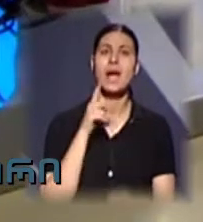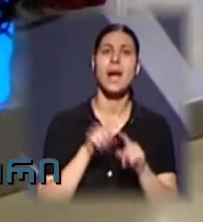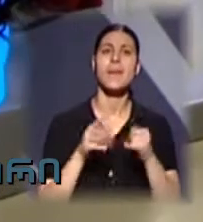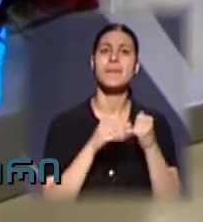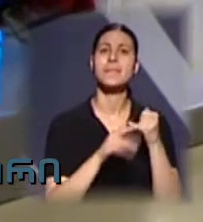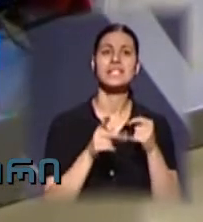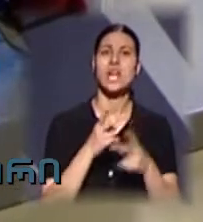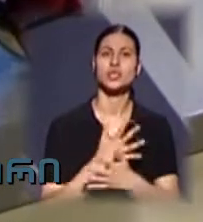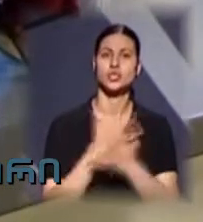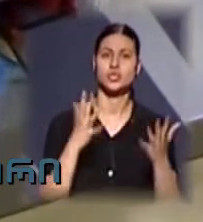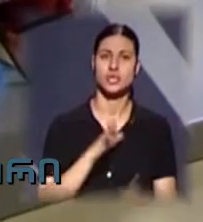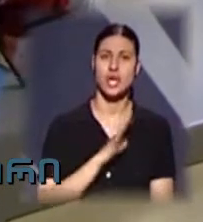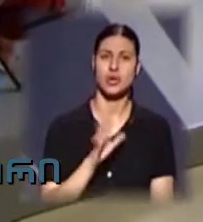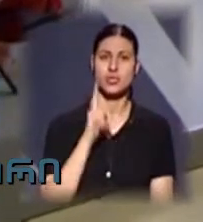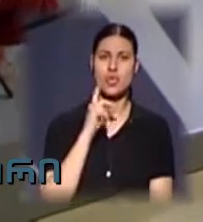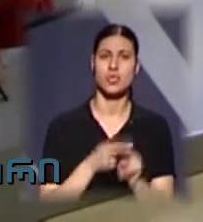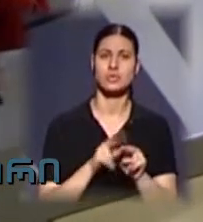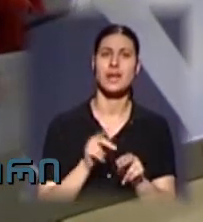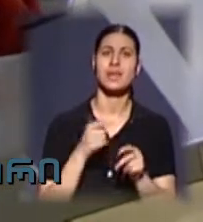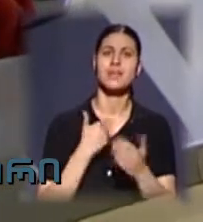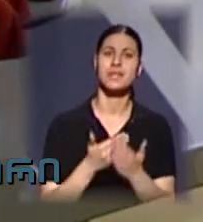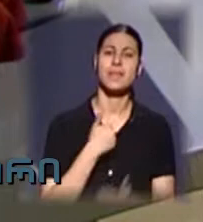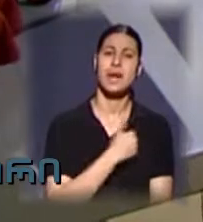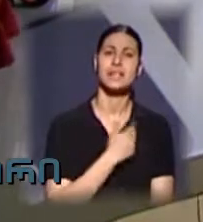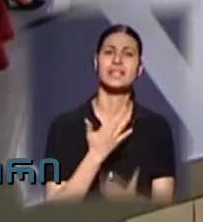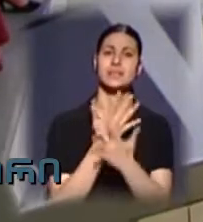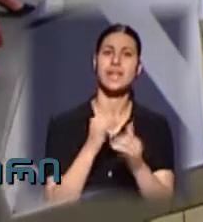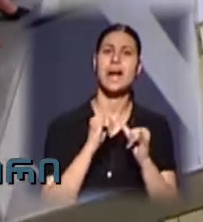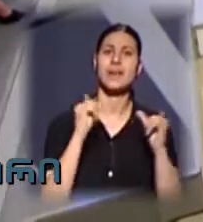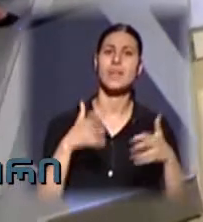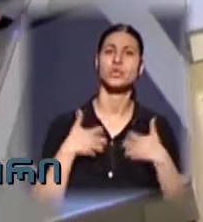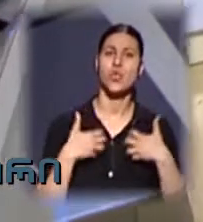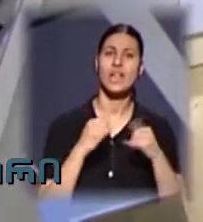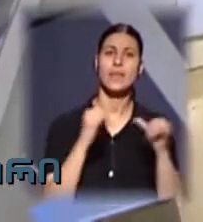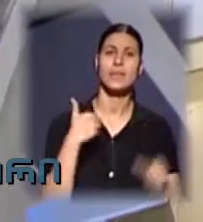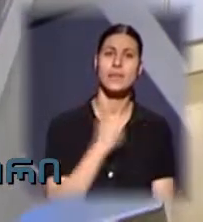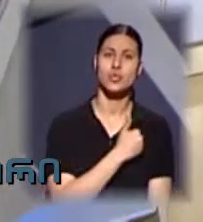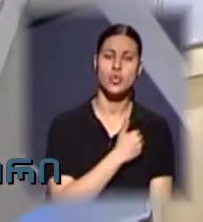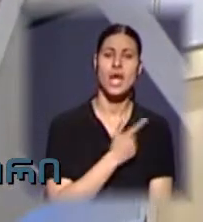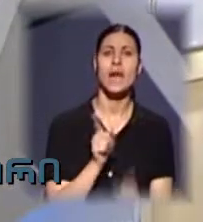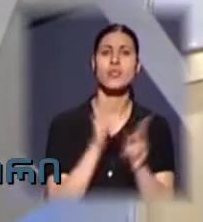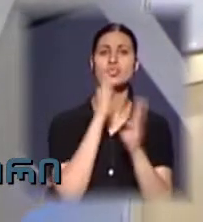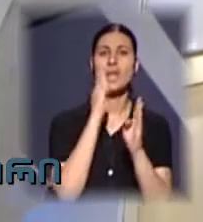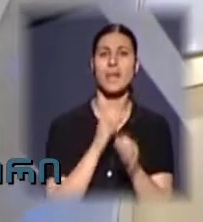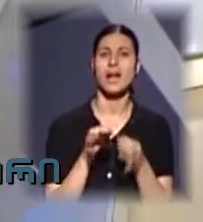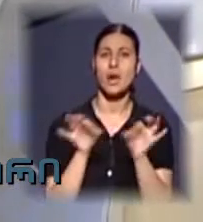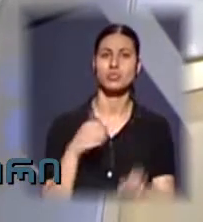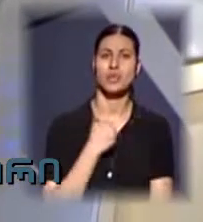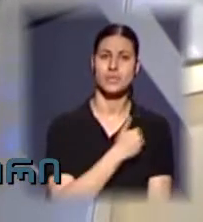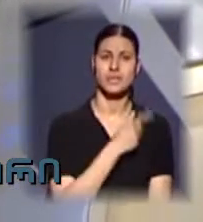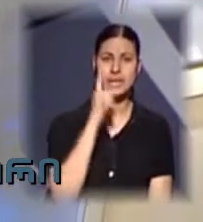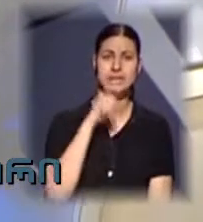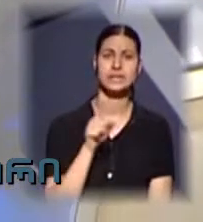მასშტაბიანი კონსერვაციული ღონისძიებების გასატარებლად, ანუ იგულისხმება სახეობების გამრავლება შემდგომი ბუნებაში გაშვებისთვის და ასე შემდეგ. თქვენიცით